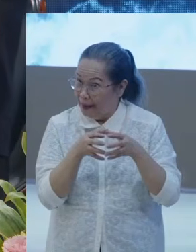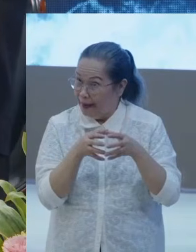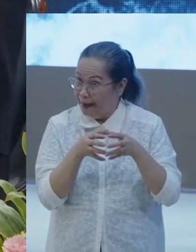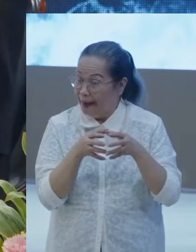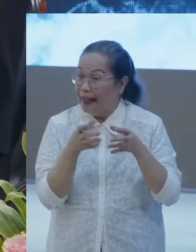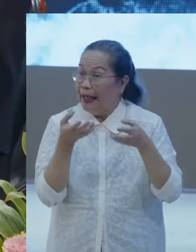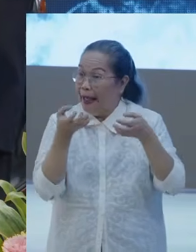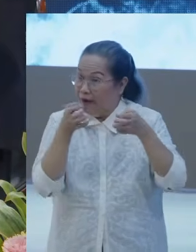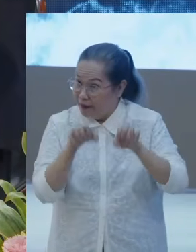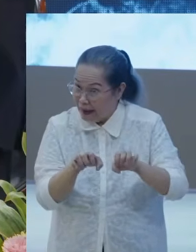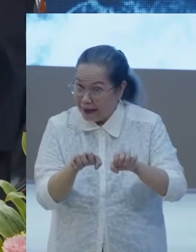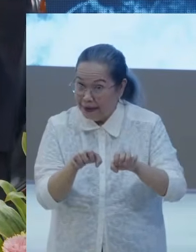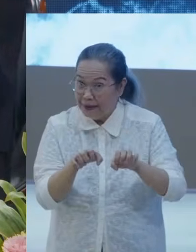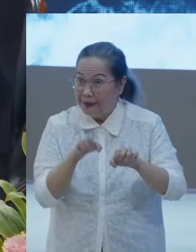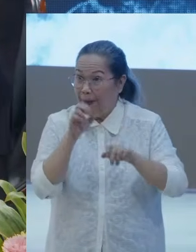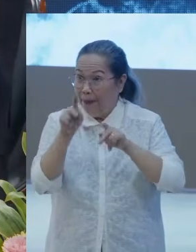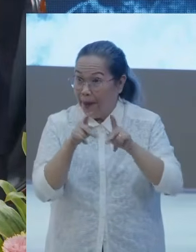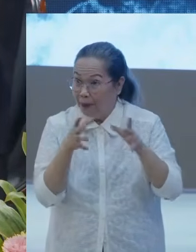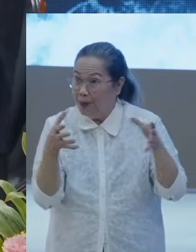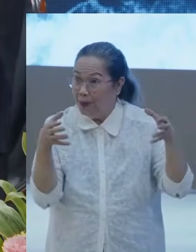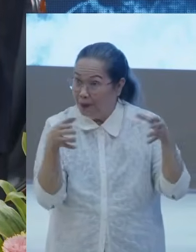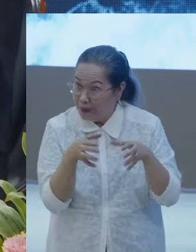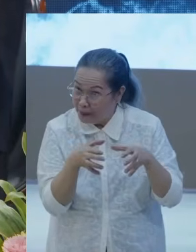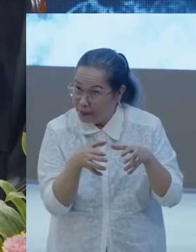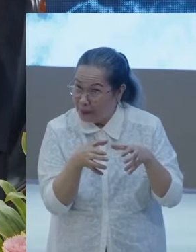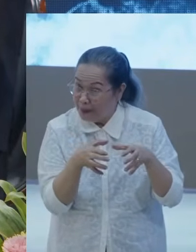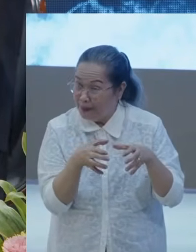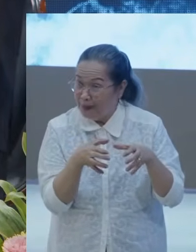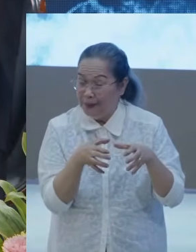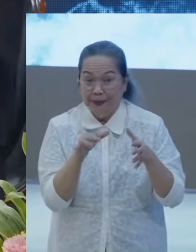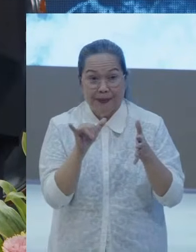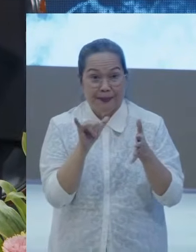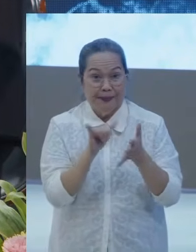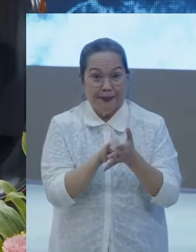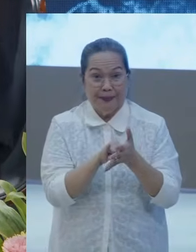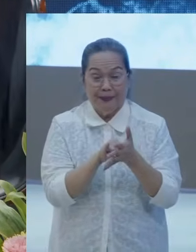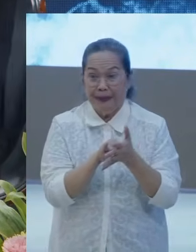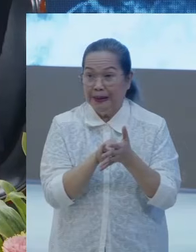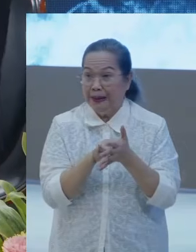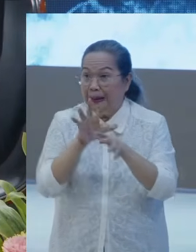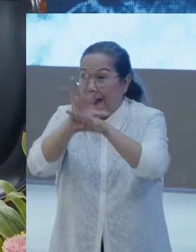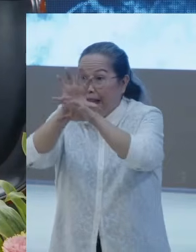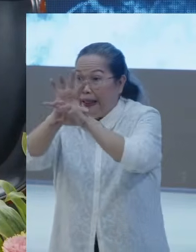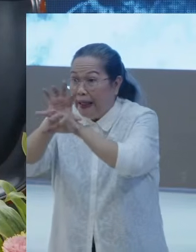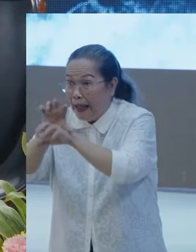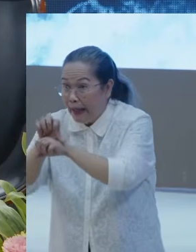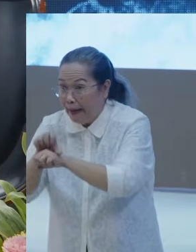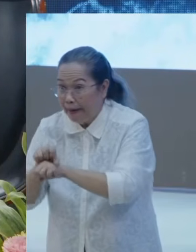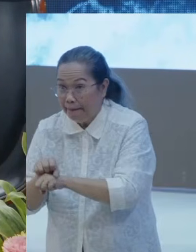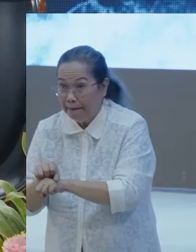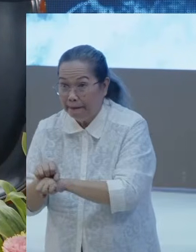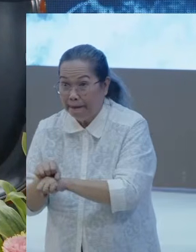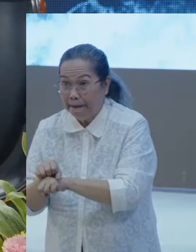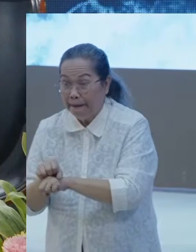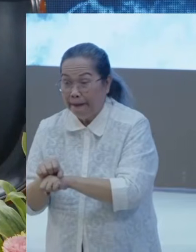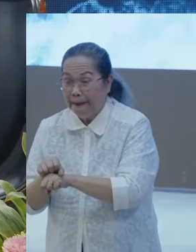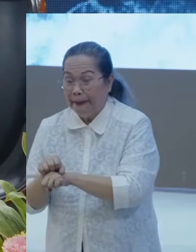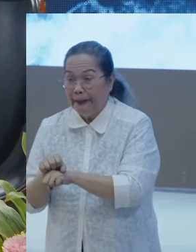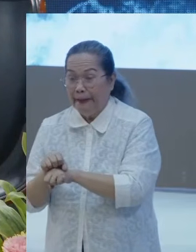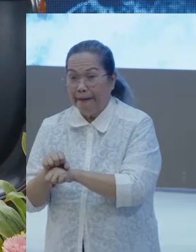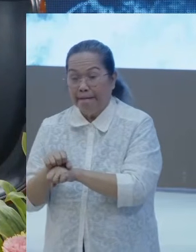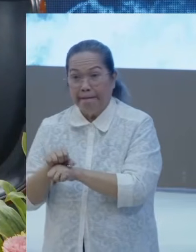pangyayari, mga sinabi, no, na typical type,